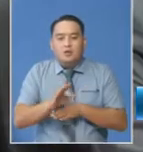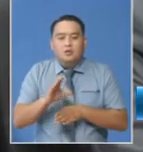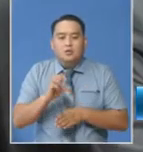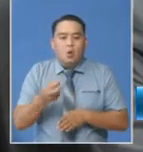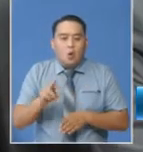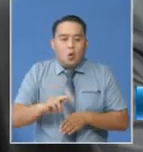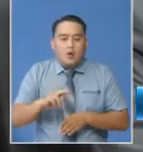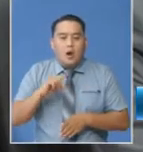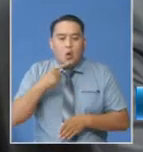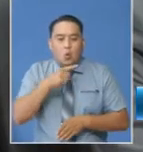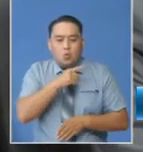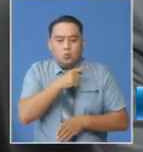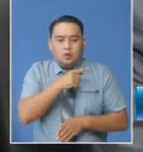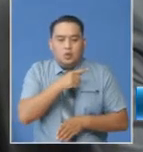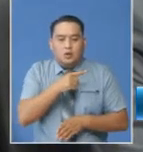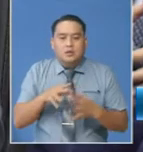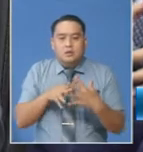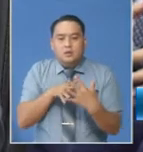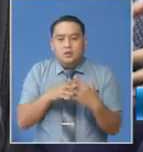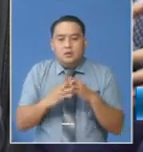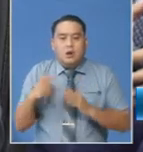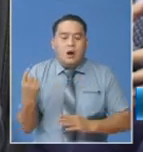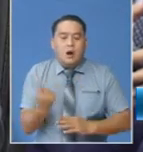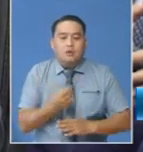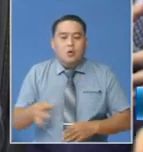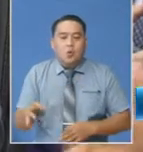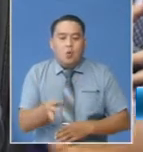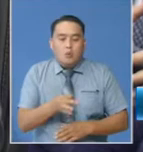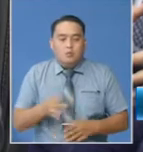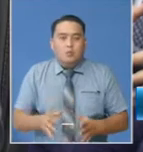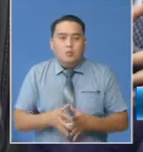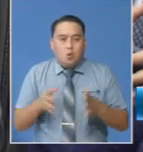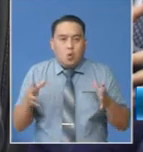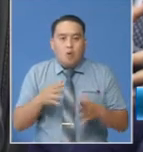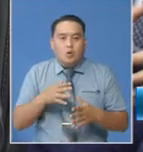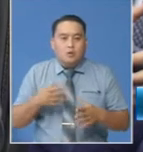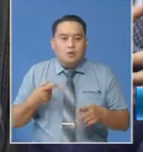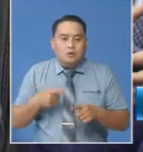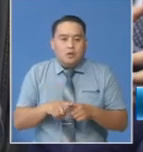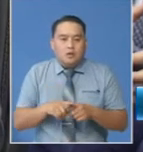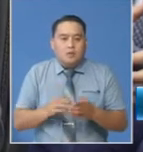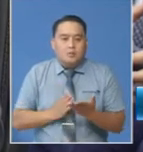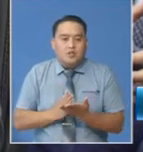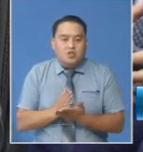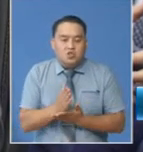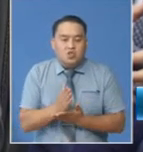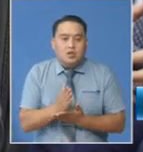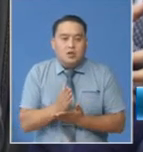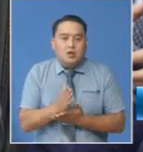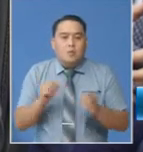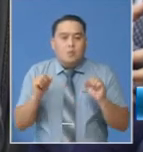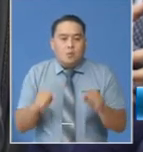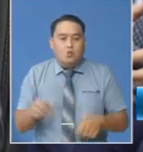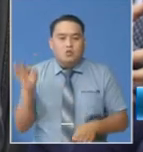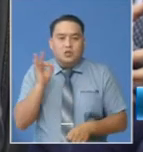Я думаю, что в области сельского хозяйства очень много тех пересечений, которые можно